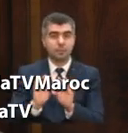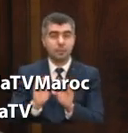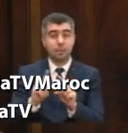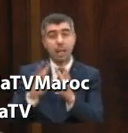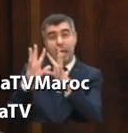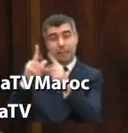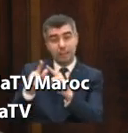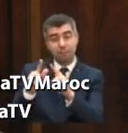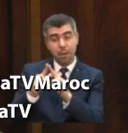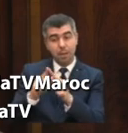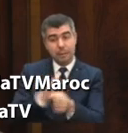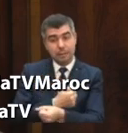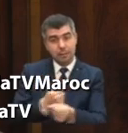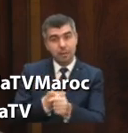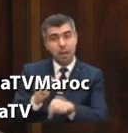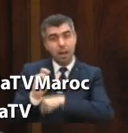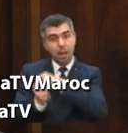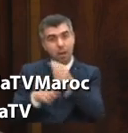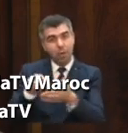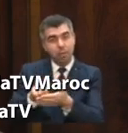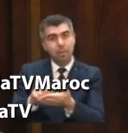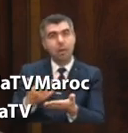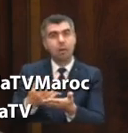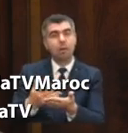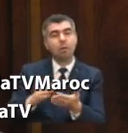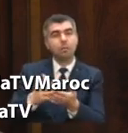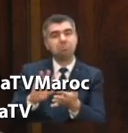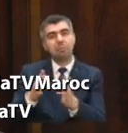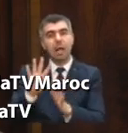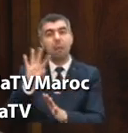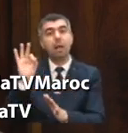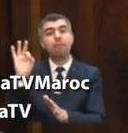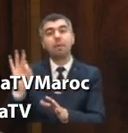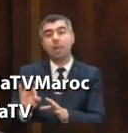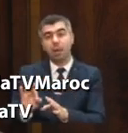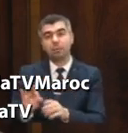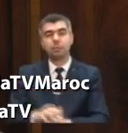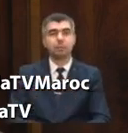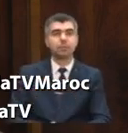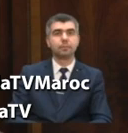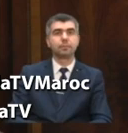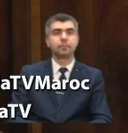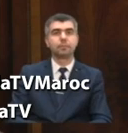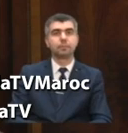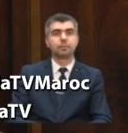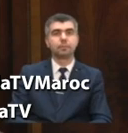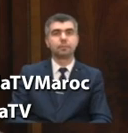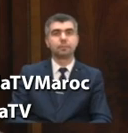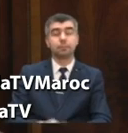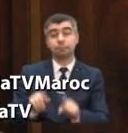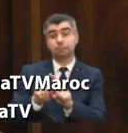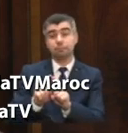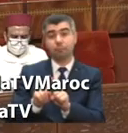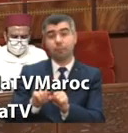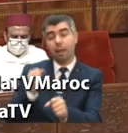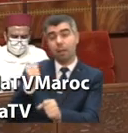البطالة الحقيقية اللي كاينة في العالم القروي كنظن سيد الوزير غنلحقوا حسن 40%. عدد المستخدمين